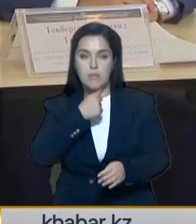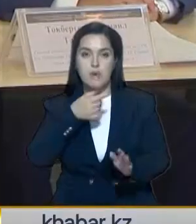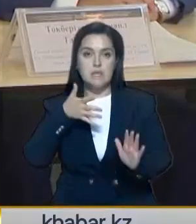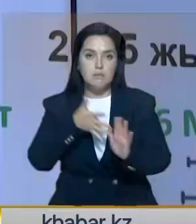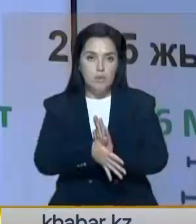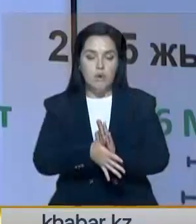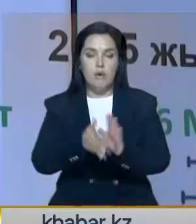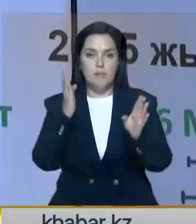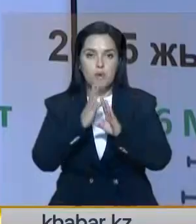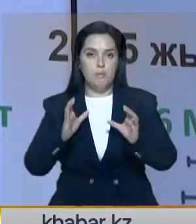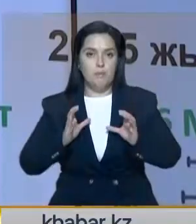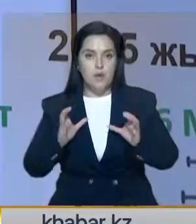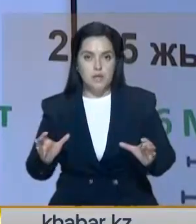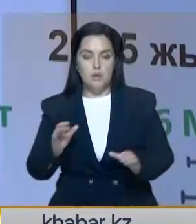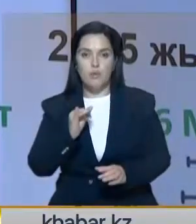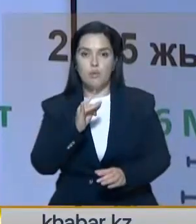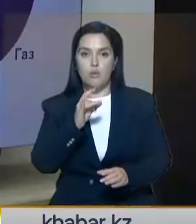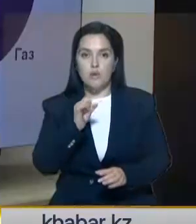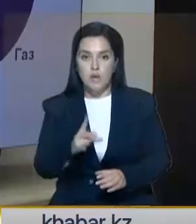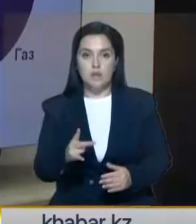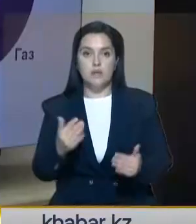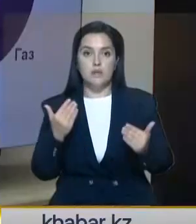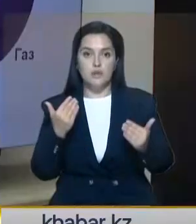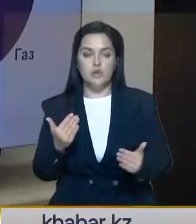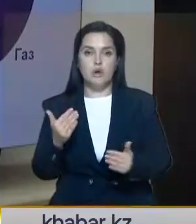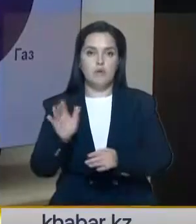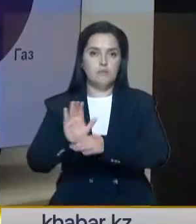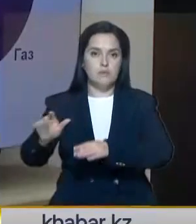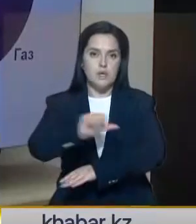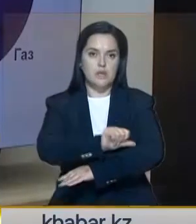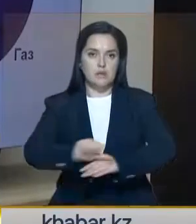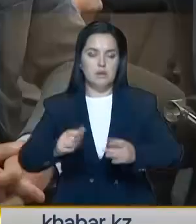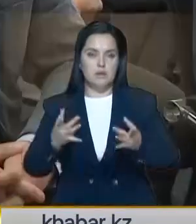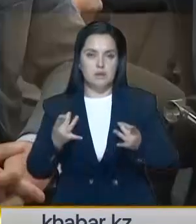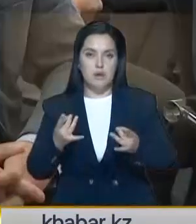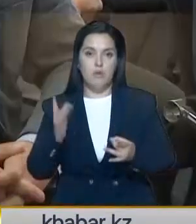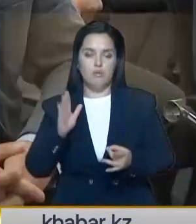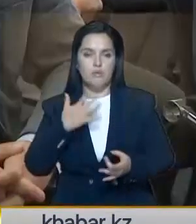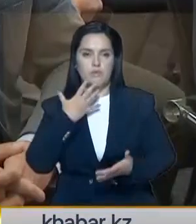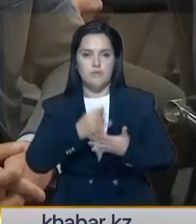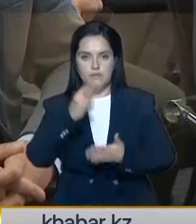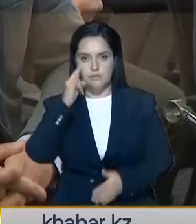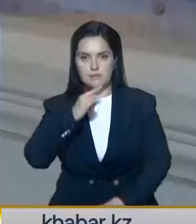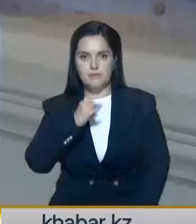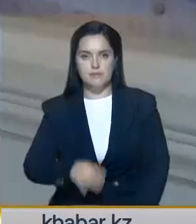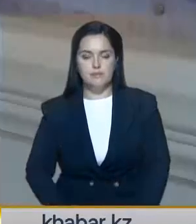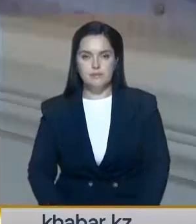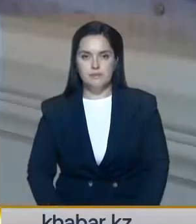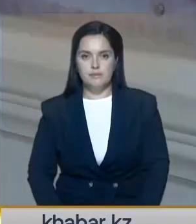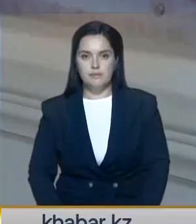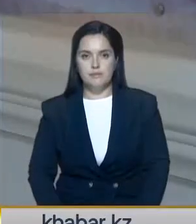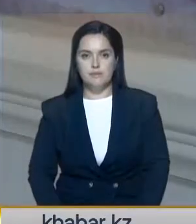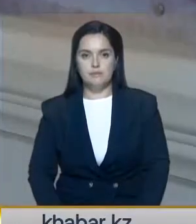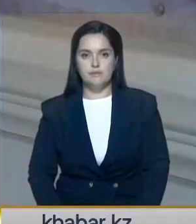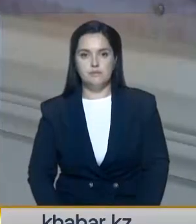природные богатства страны, в частности уран, который сейчас уходит на экспорт в качестве сырья. В настоящее